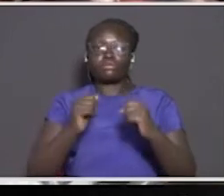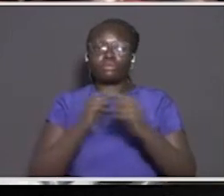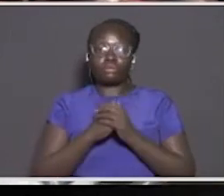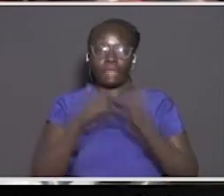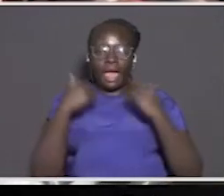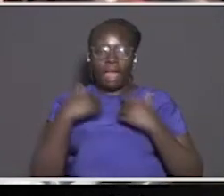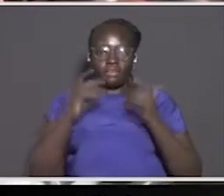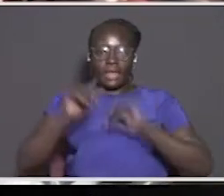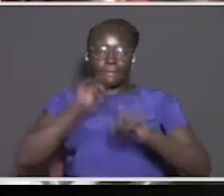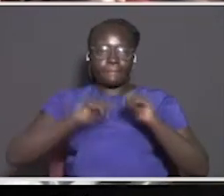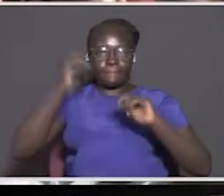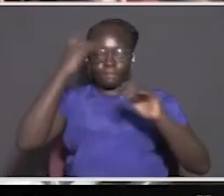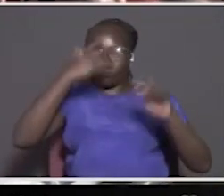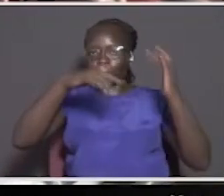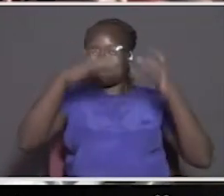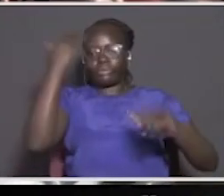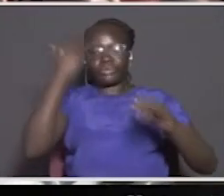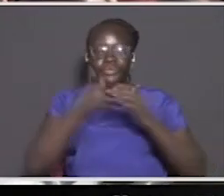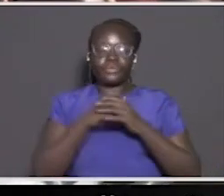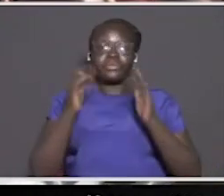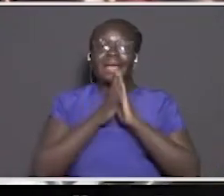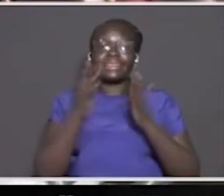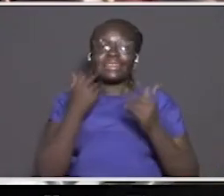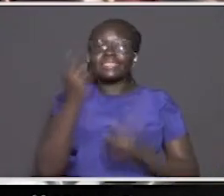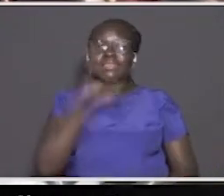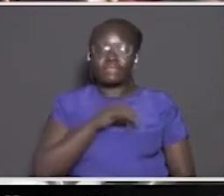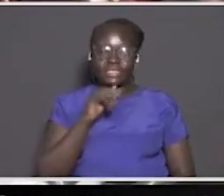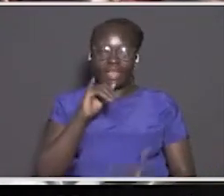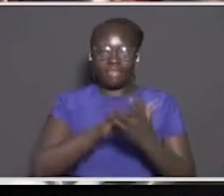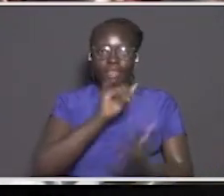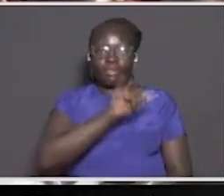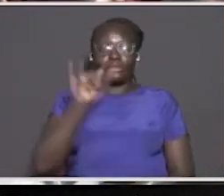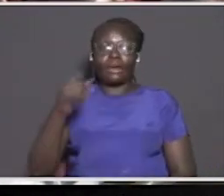acted professionally. Na wameonyesha ya kwamba wao wako na training ya kutosha.